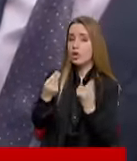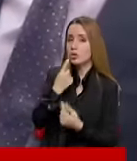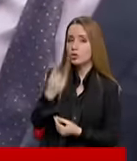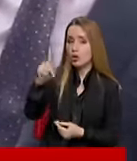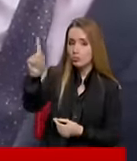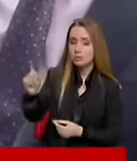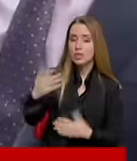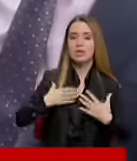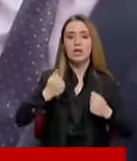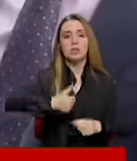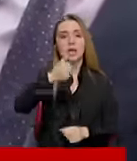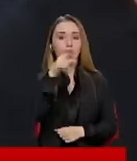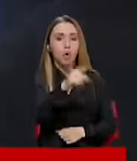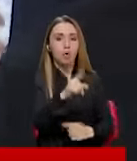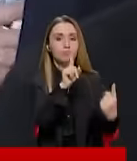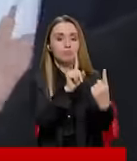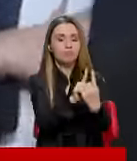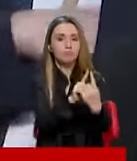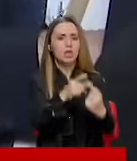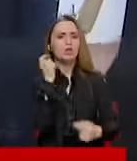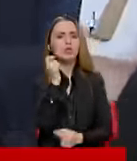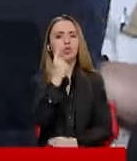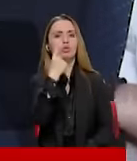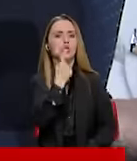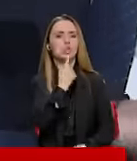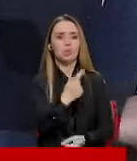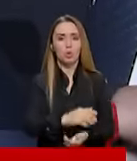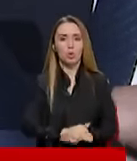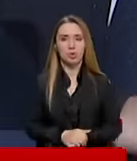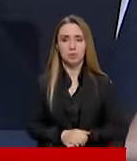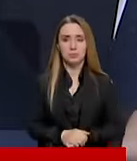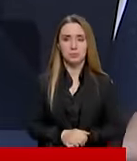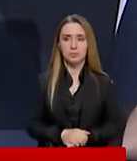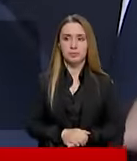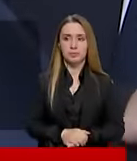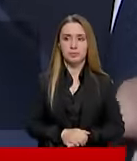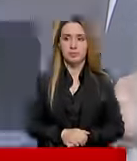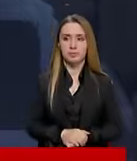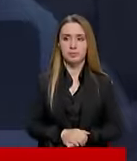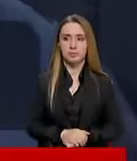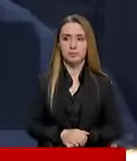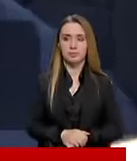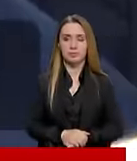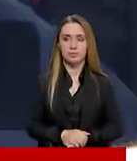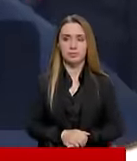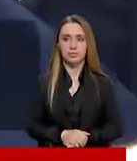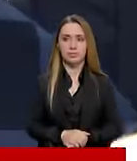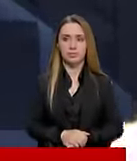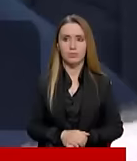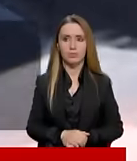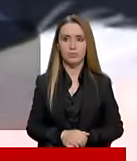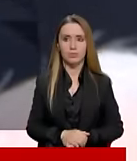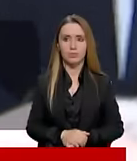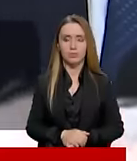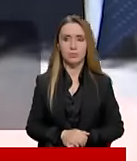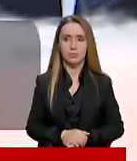sordu Sağlık Bakanı Fahrettin koca en zor soru dedi emeklilerin durumu ne olacak bu emek söz verdi